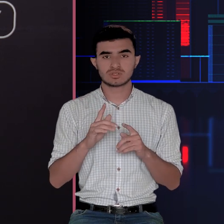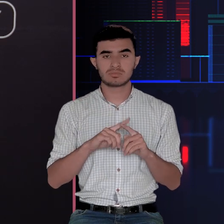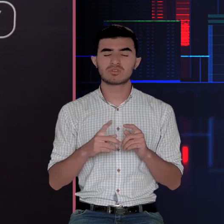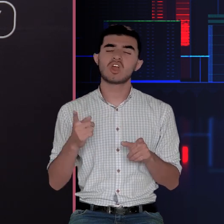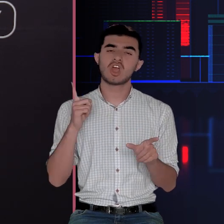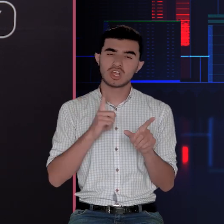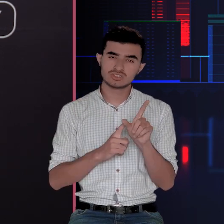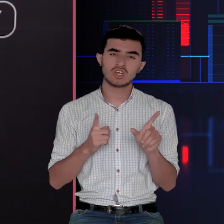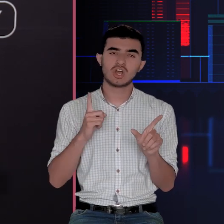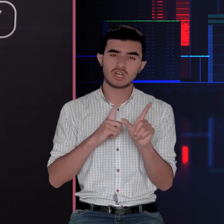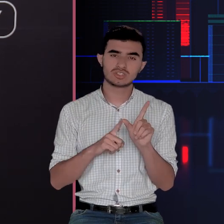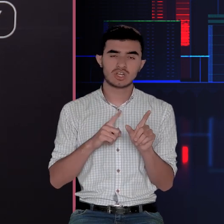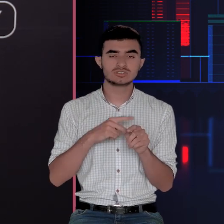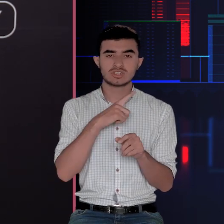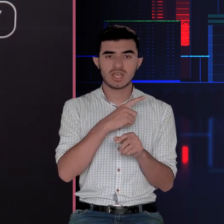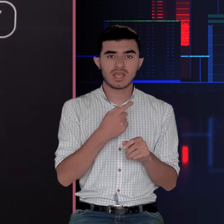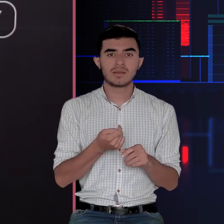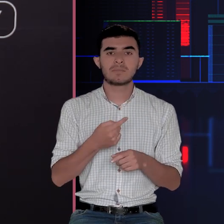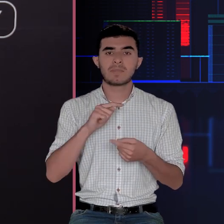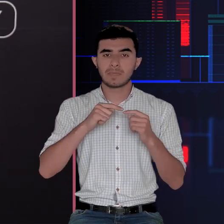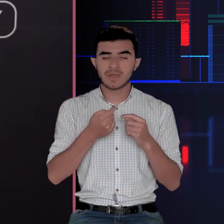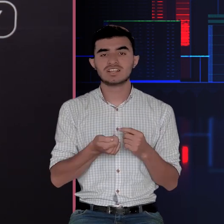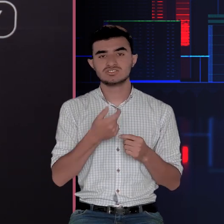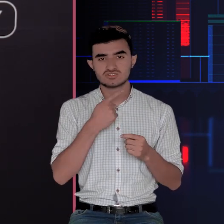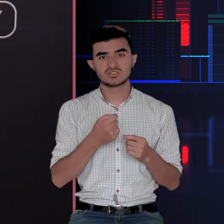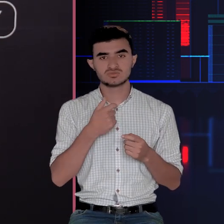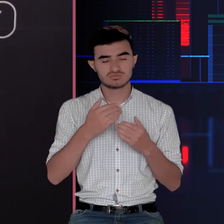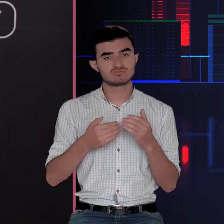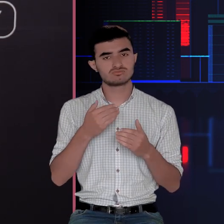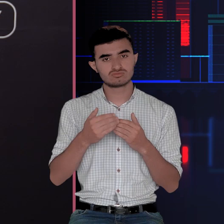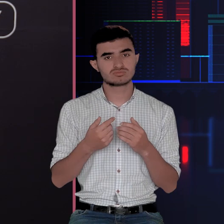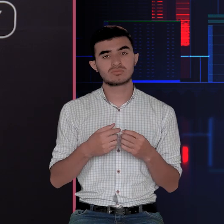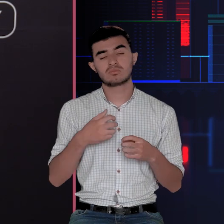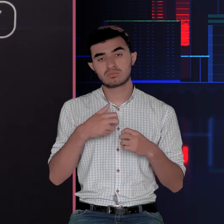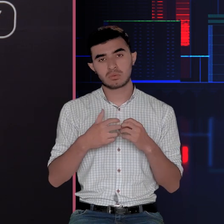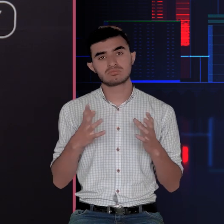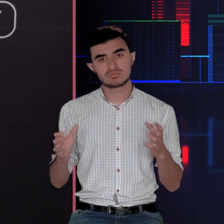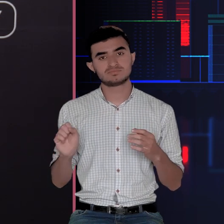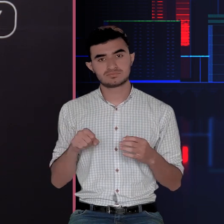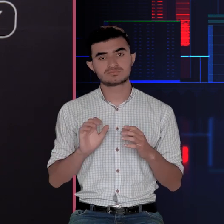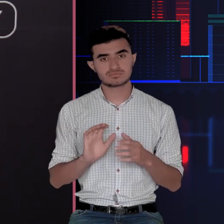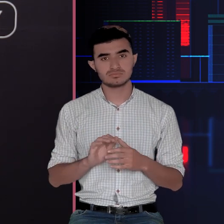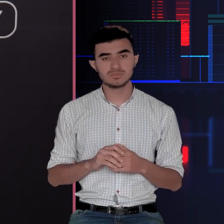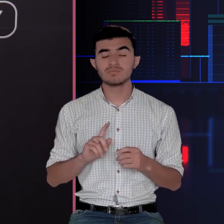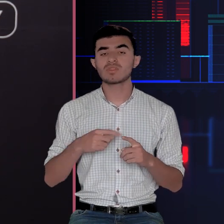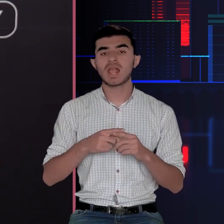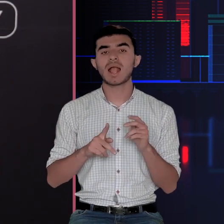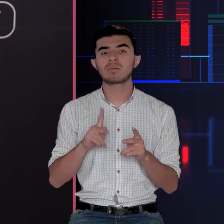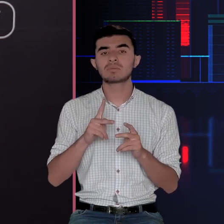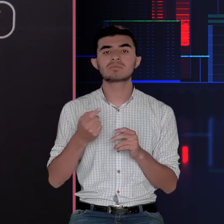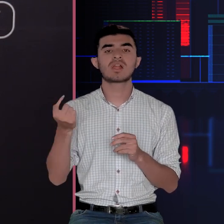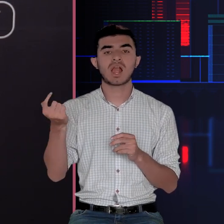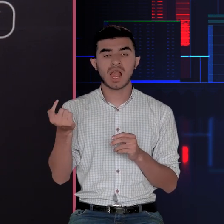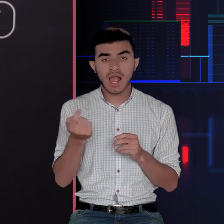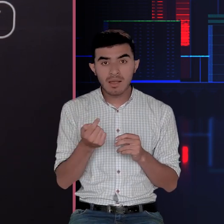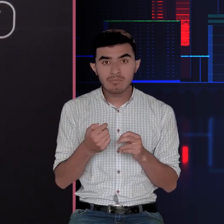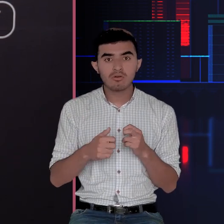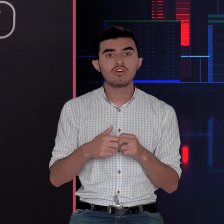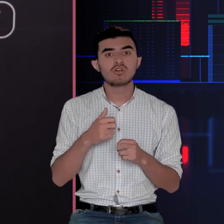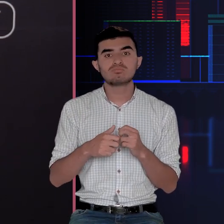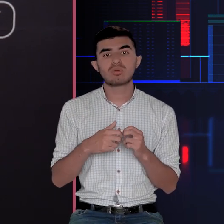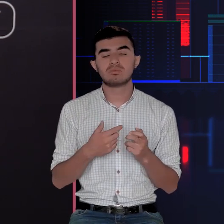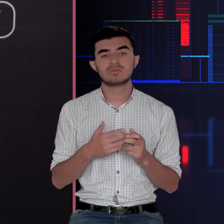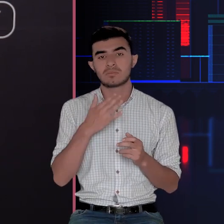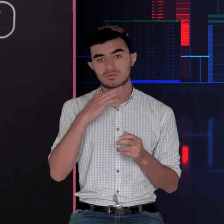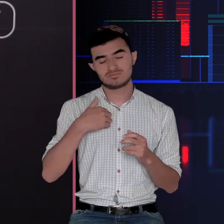किलर्स खा के eventually they get immune to the pain killers as well. So when people come to me with a problem कि जी हमारा ये मसला